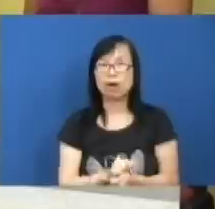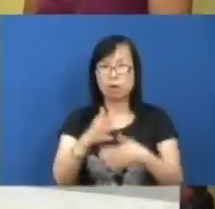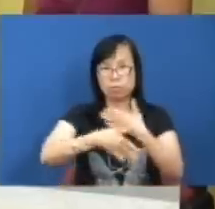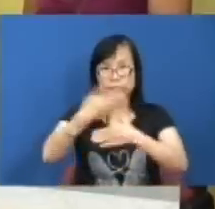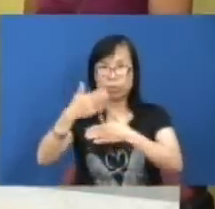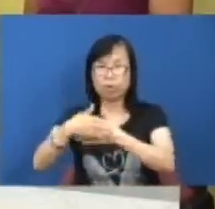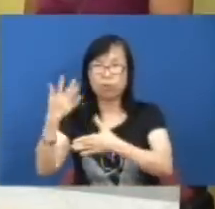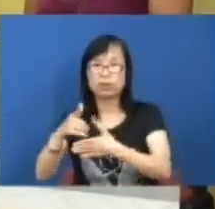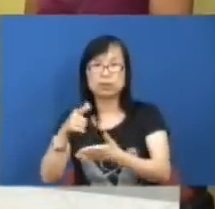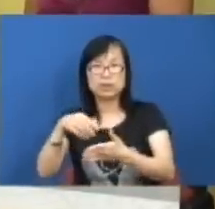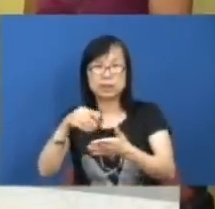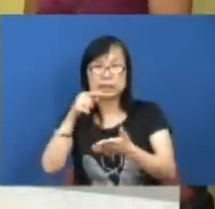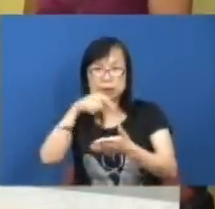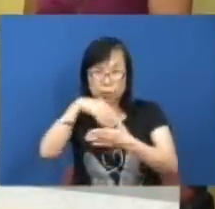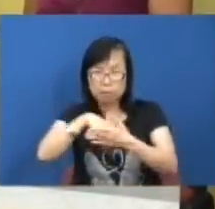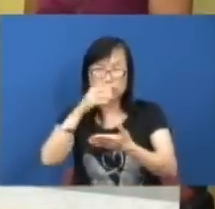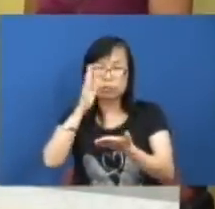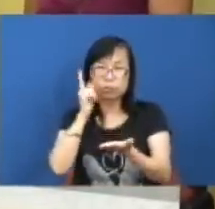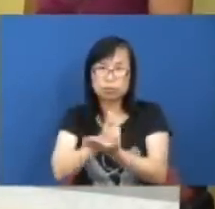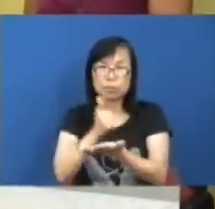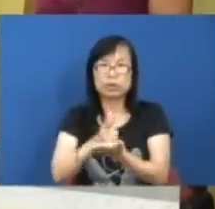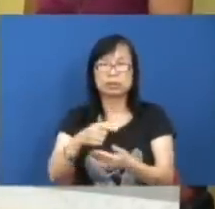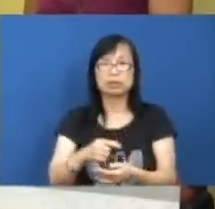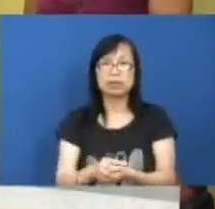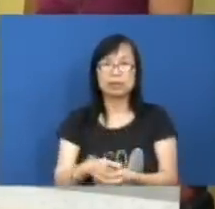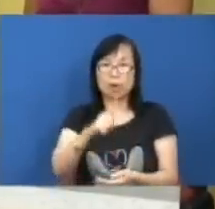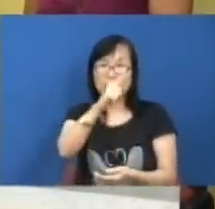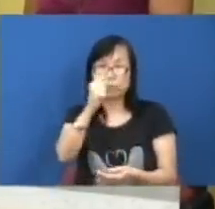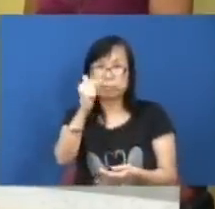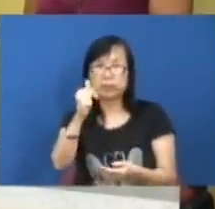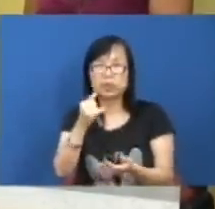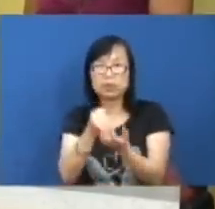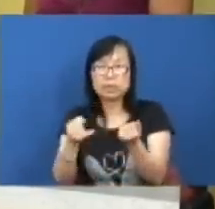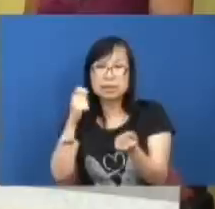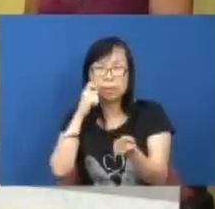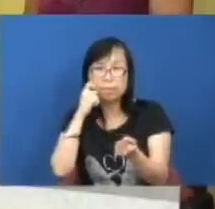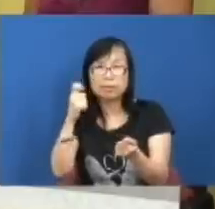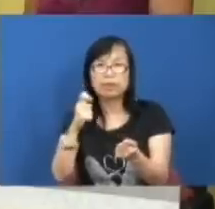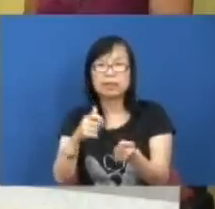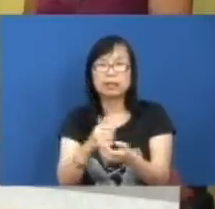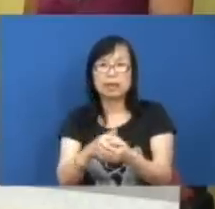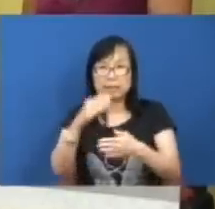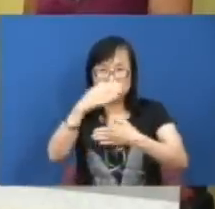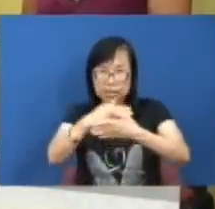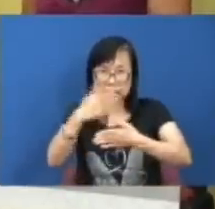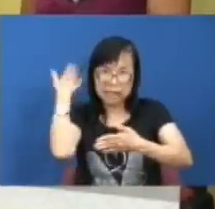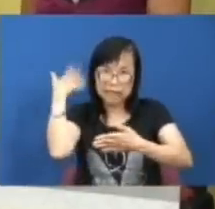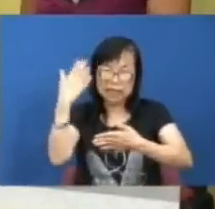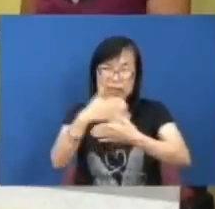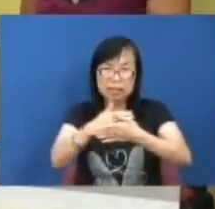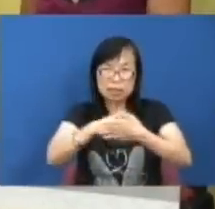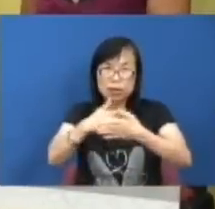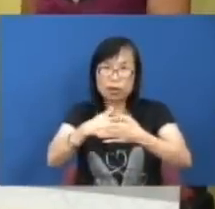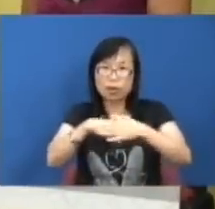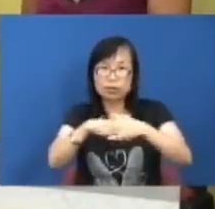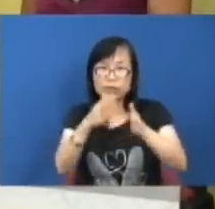底處理先係一個重點，皆因好多時嗰個霉菌個壽命咧就嚟自以前嗰個牆底嘅。咁頭先職師都提過啊，